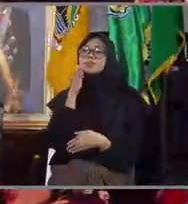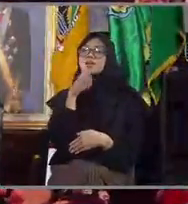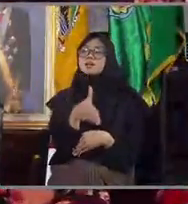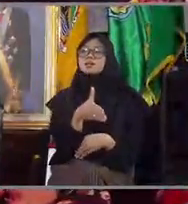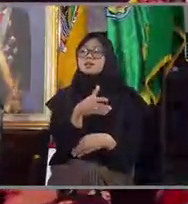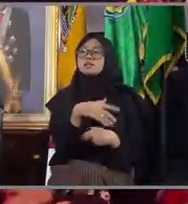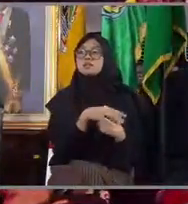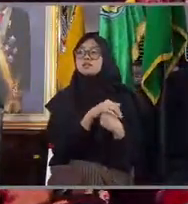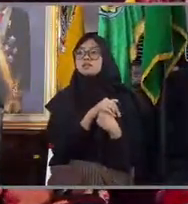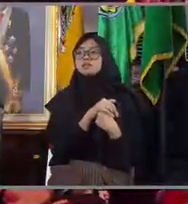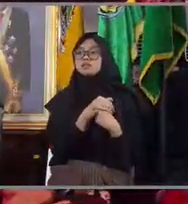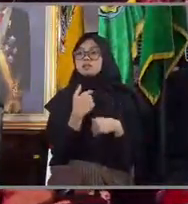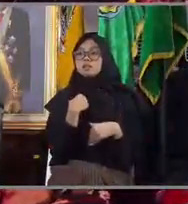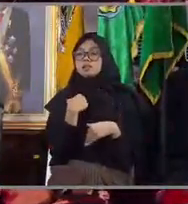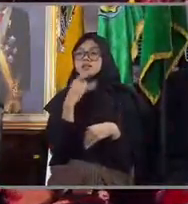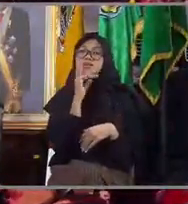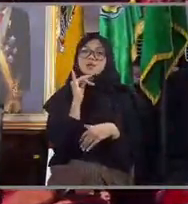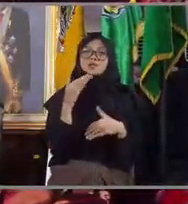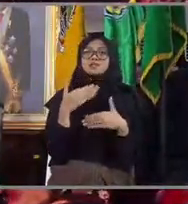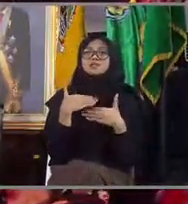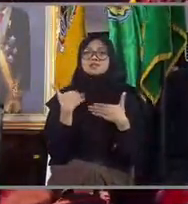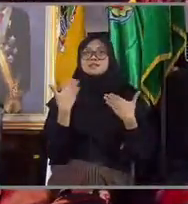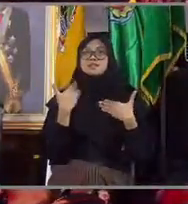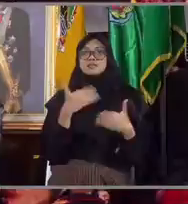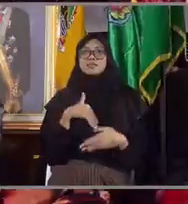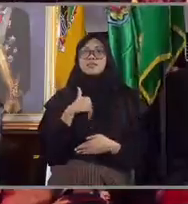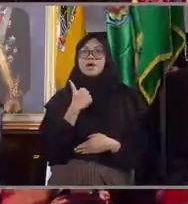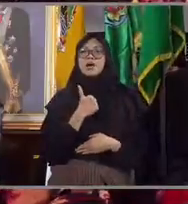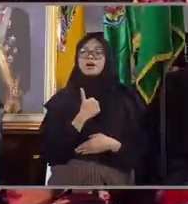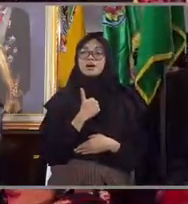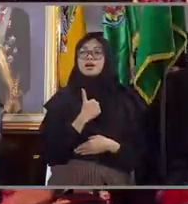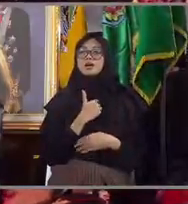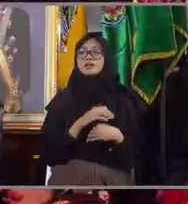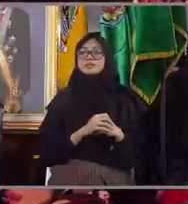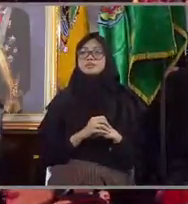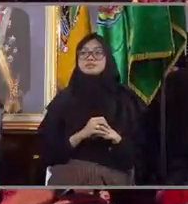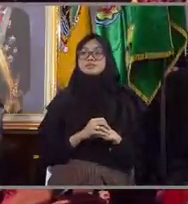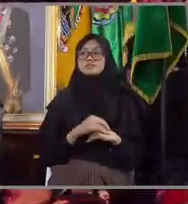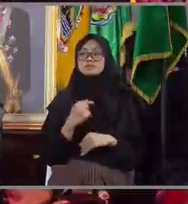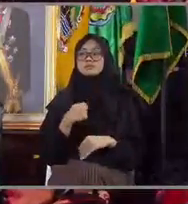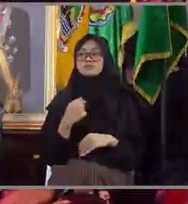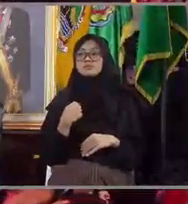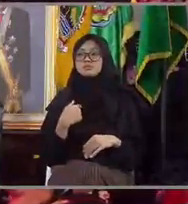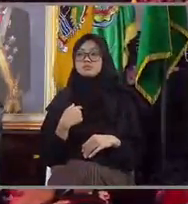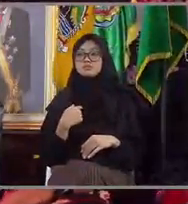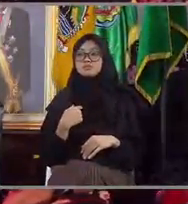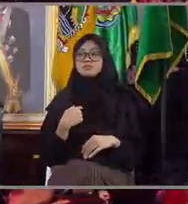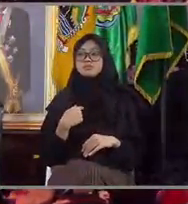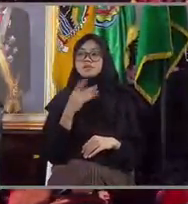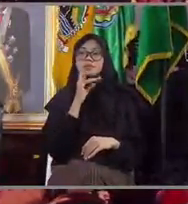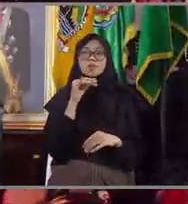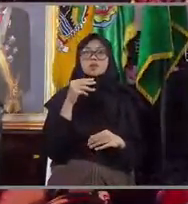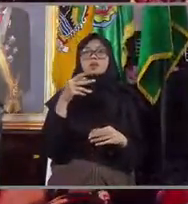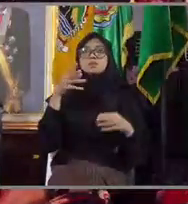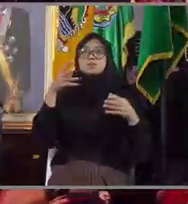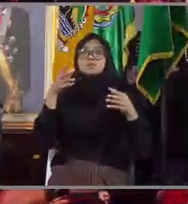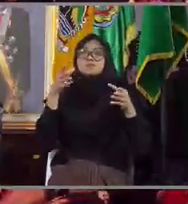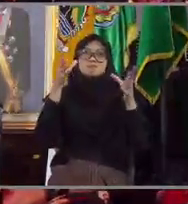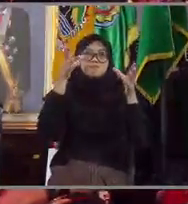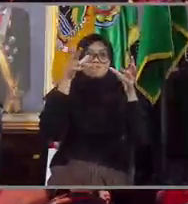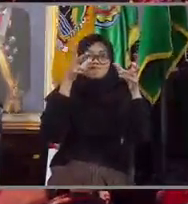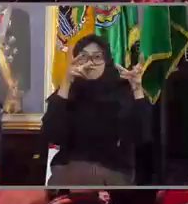salah satu bentuk penghormatan dan sekaligus kepentingan kami pertama saya menjadi bisa menangkap suasana batin